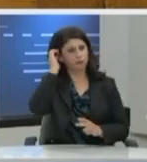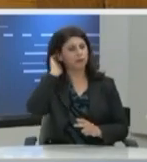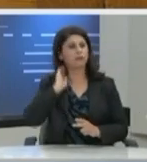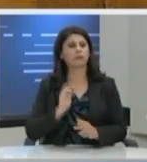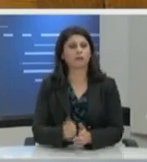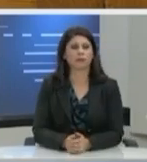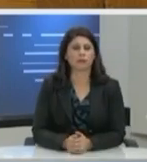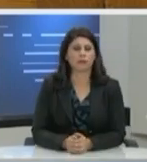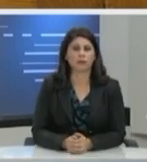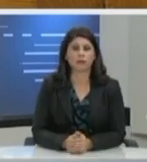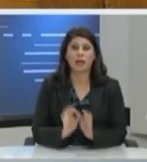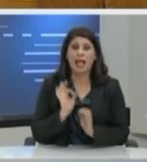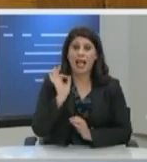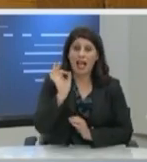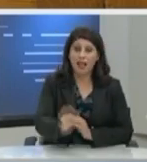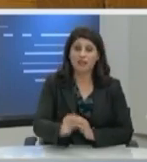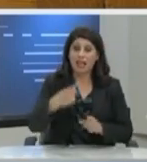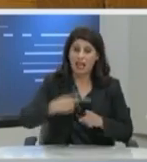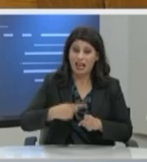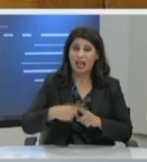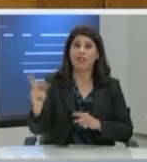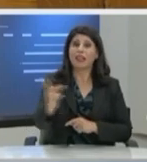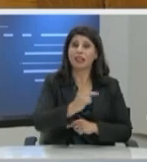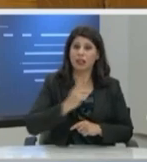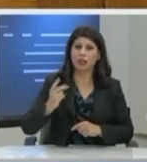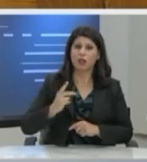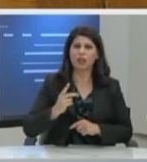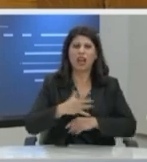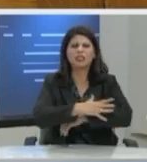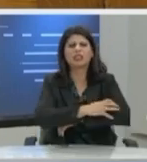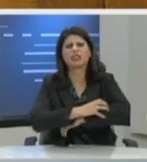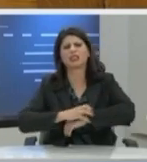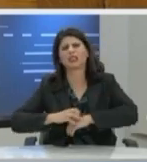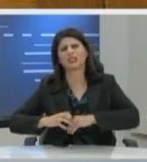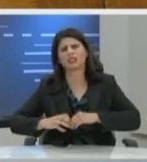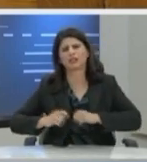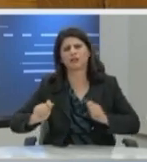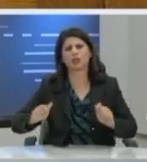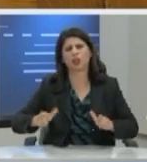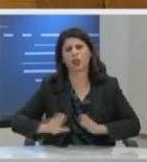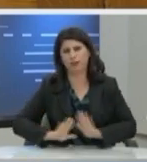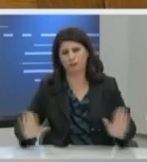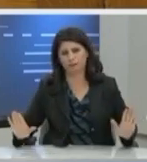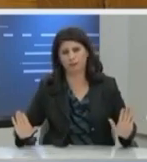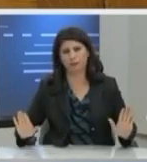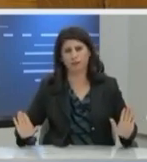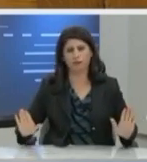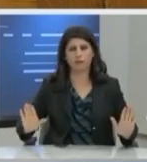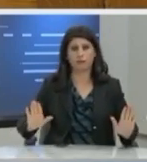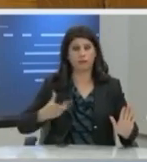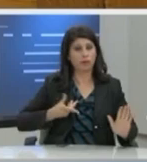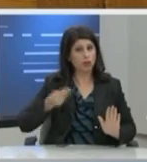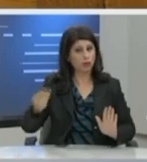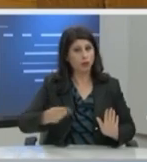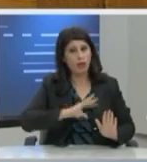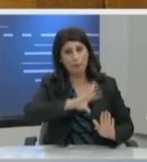Έχει φτάσει η Ελλάδα λοιπόν και η κοινωνία στην εξαθλίωση. Εκεί έχει φτάσει. Και του δίνεται